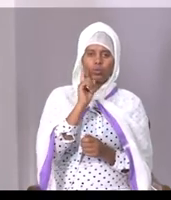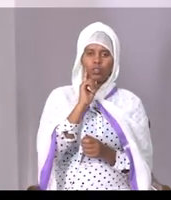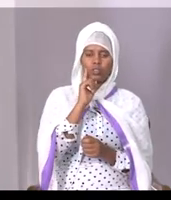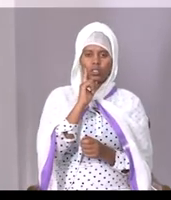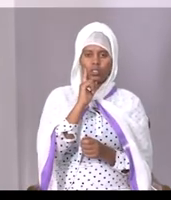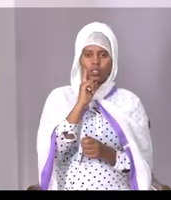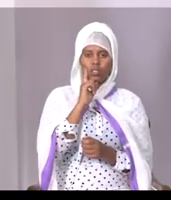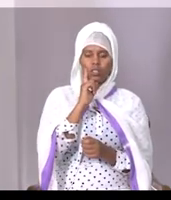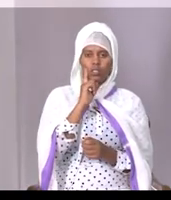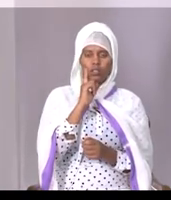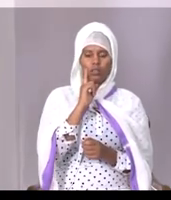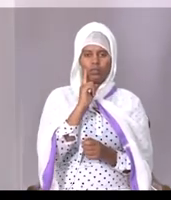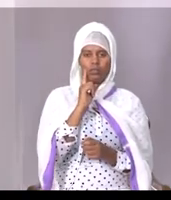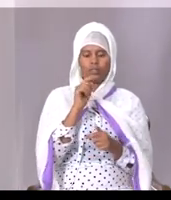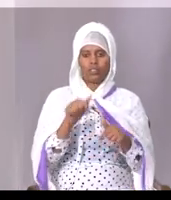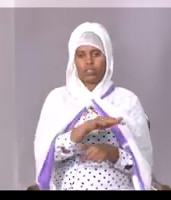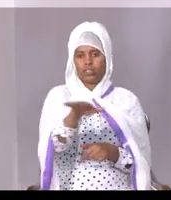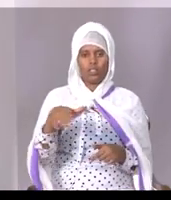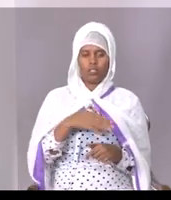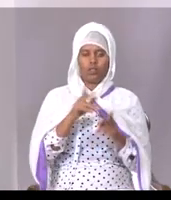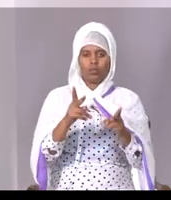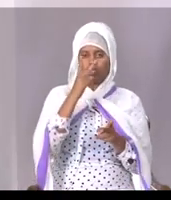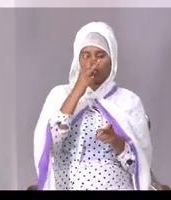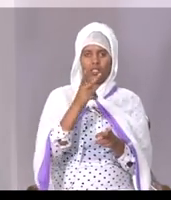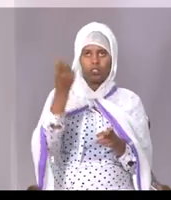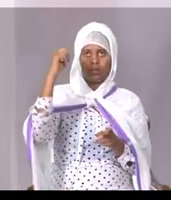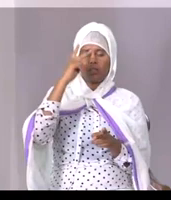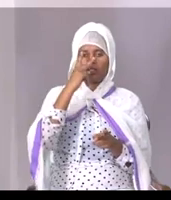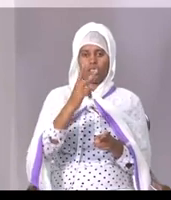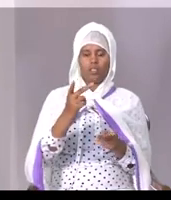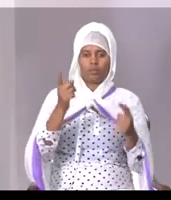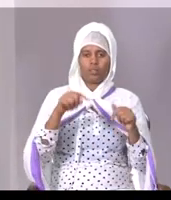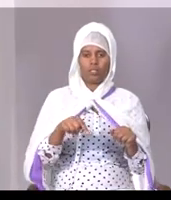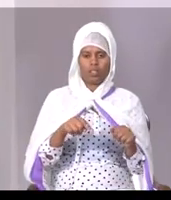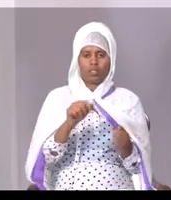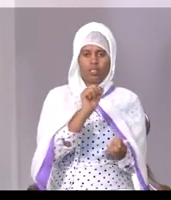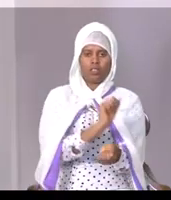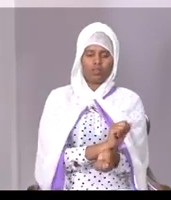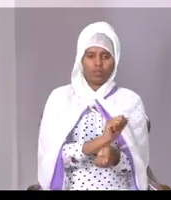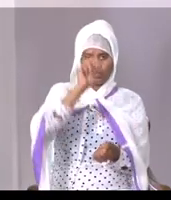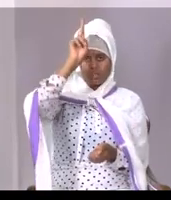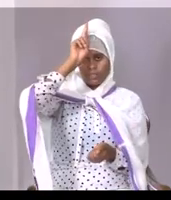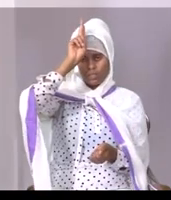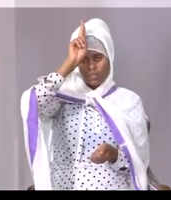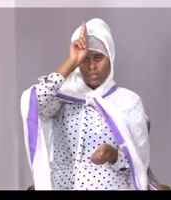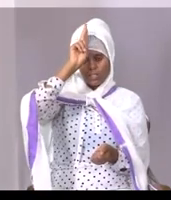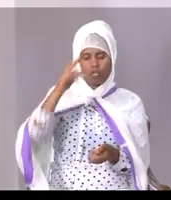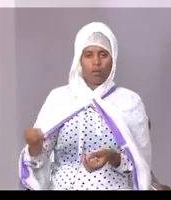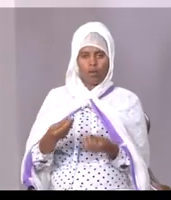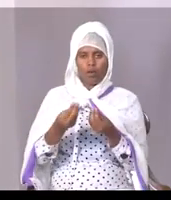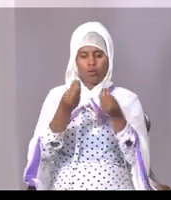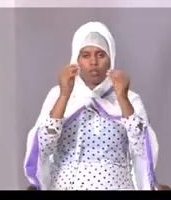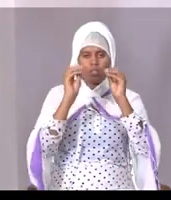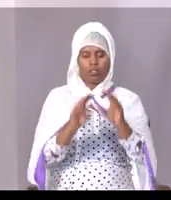ርእዩ ዝመፅ እምበር ነታ ውሽጣ ዘላ ሓፂን ኣይርያን እዩ ማለት እዩ ሕጂ ነዚኣ ርእብ ዝመፀሉ ግዜ ግን በቲ ዘሎ ጋንሾ ተኣሲሩ እንታይ ይተሓዝ እንተልና እቲ ዓሳ